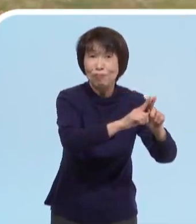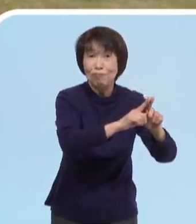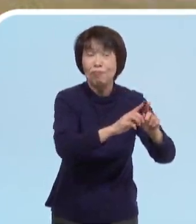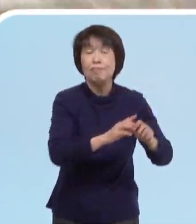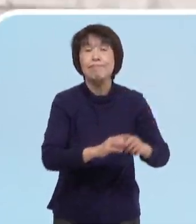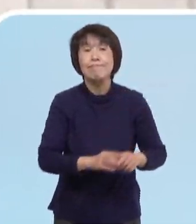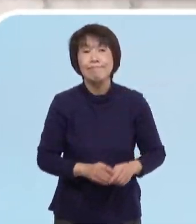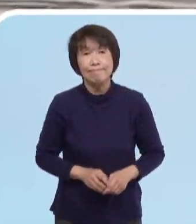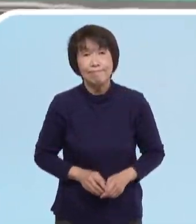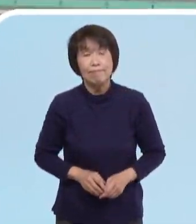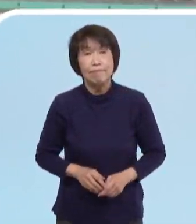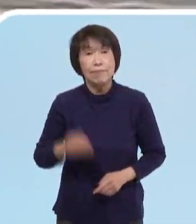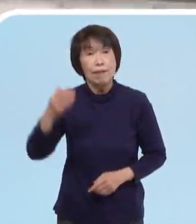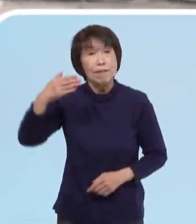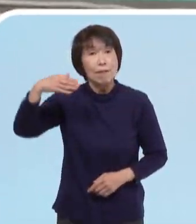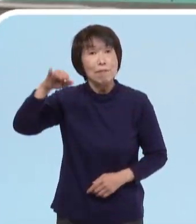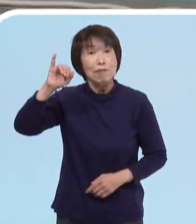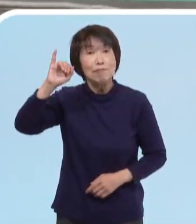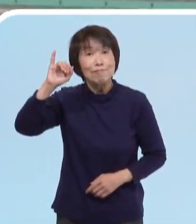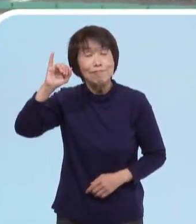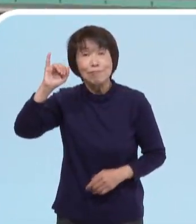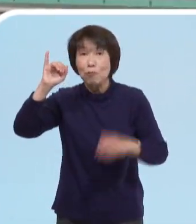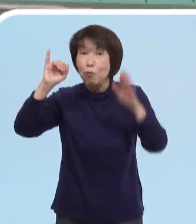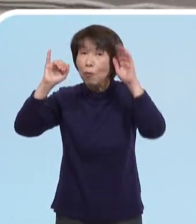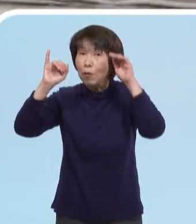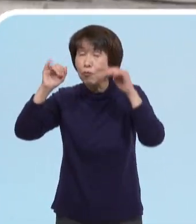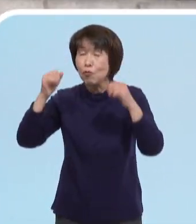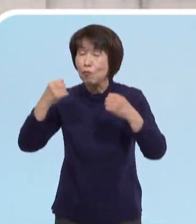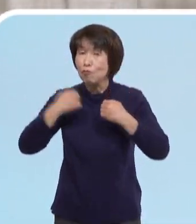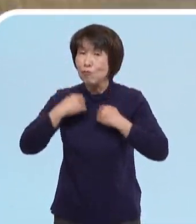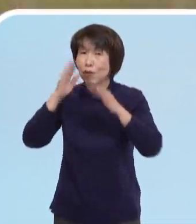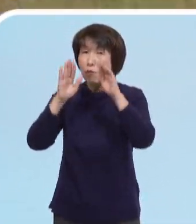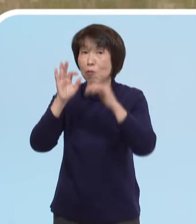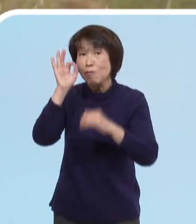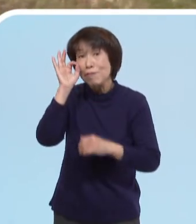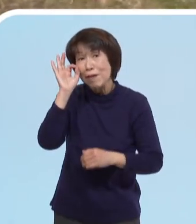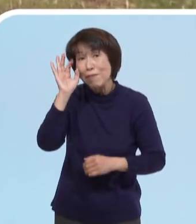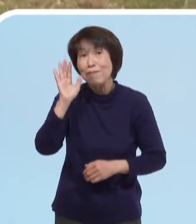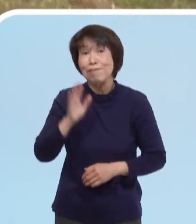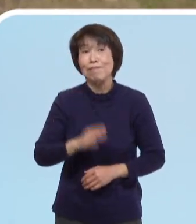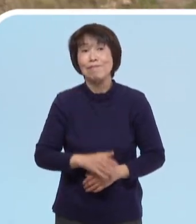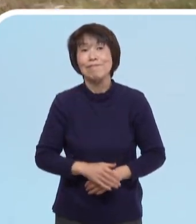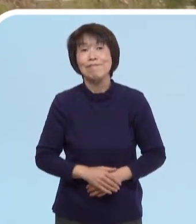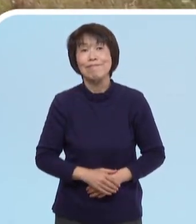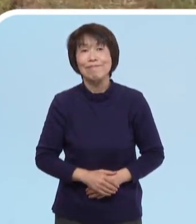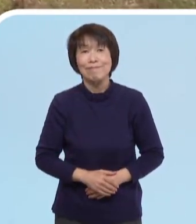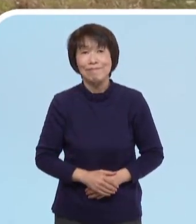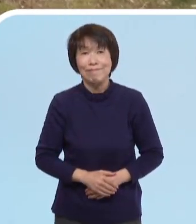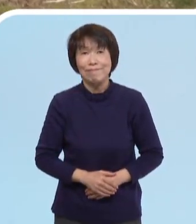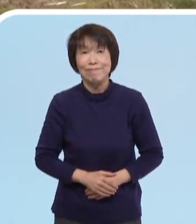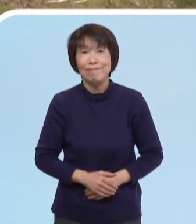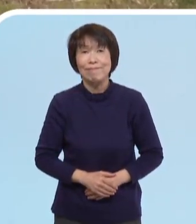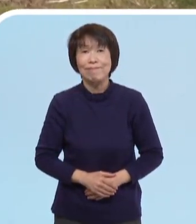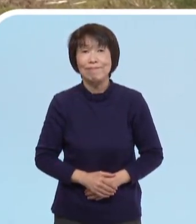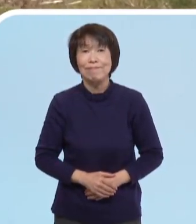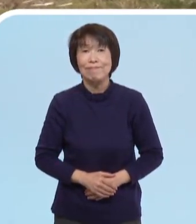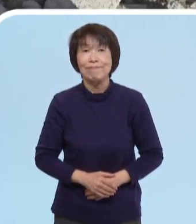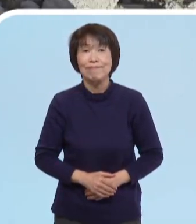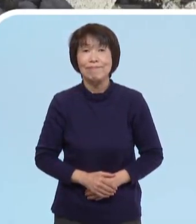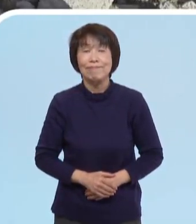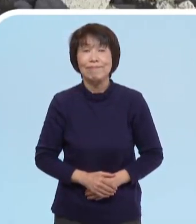まずはハンドラーの先輩高木さんと救助犬の太陽くんに瓦礫訓練を見せてもらいました